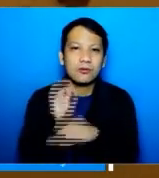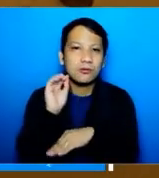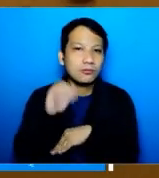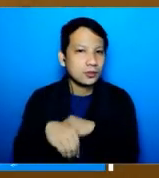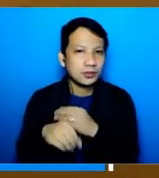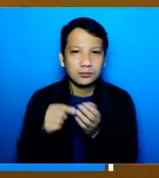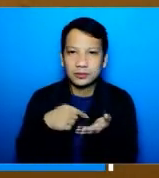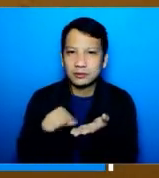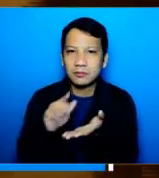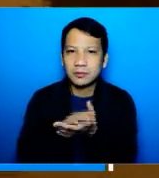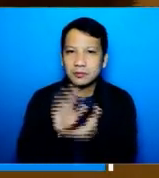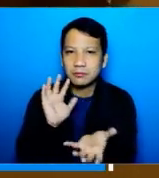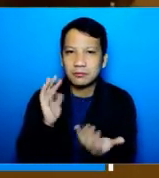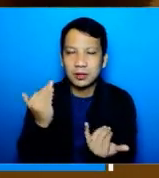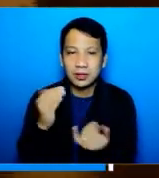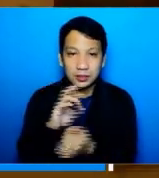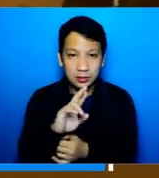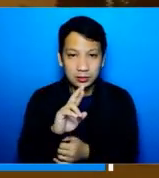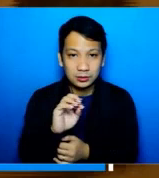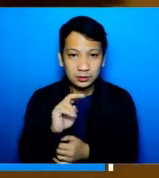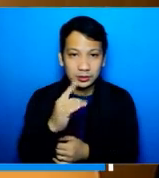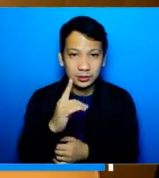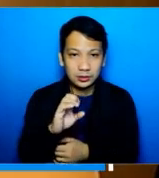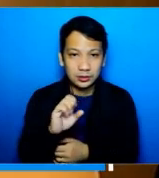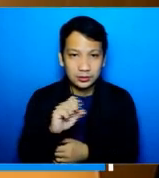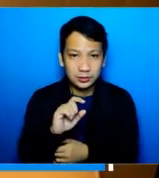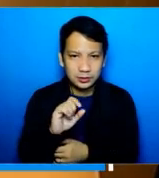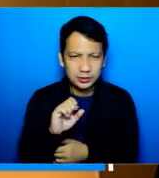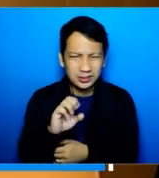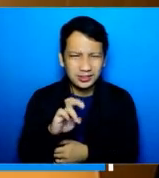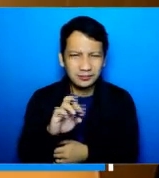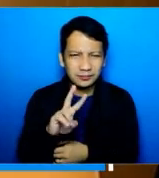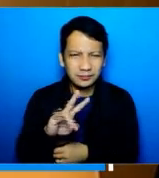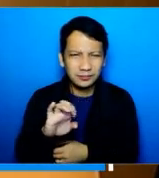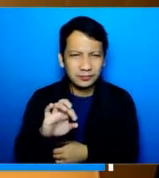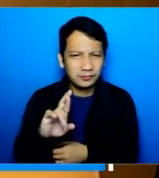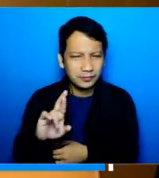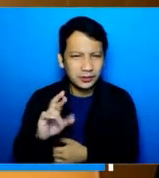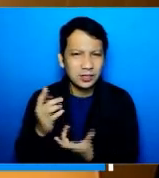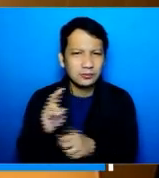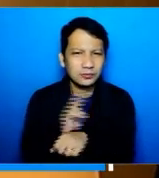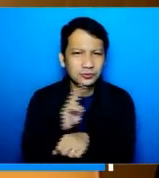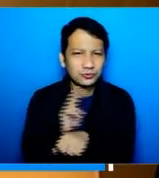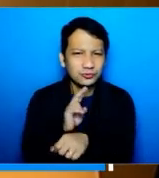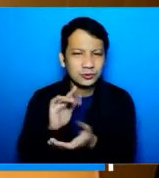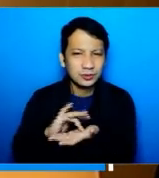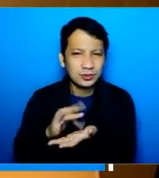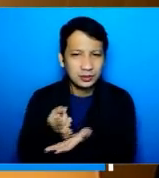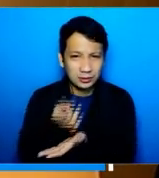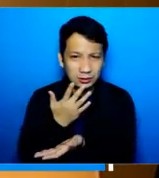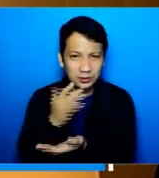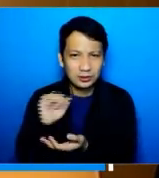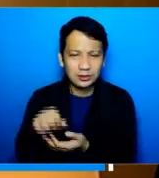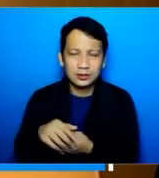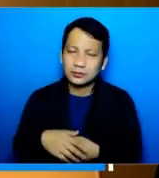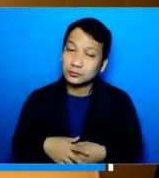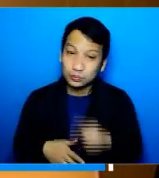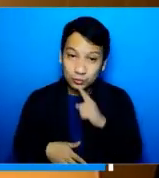ng antiviral drug na Remdesivir na ginagamit din sa COVID-19 patients. Masakit